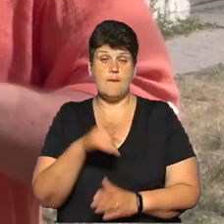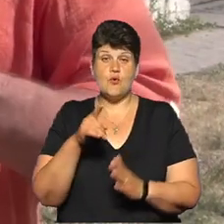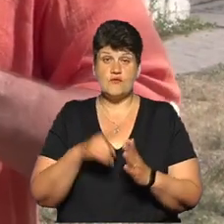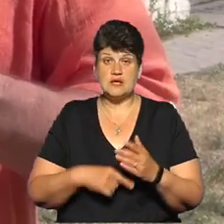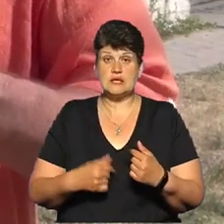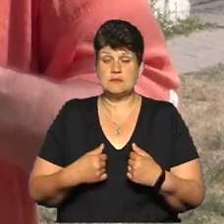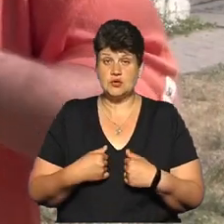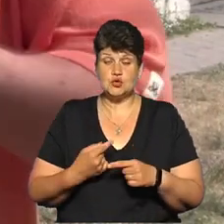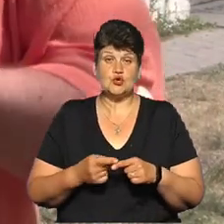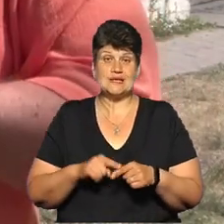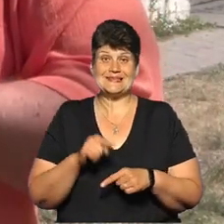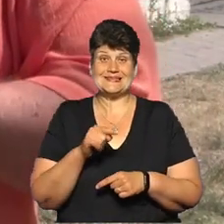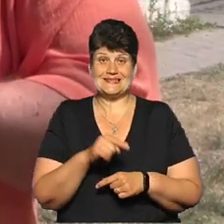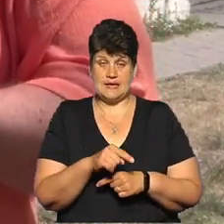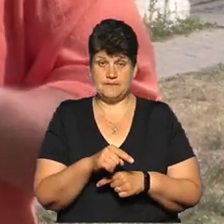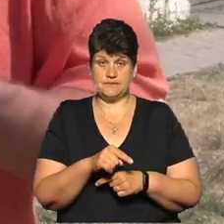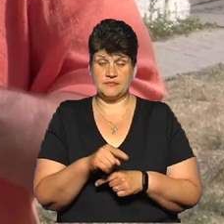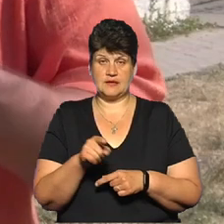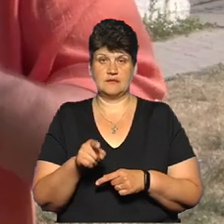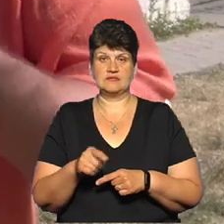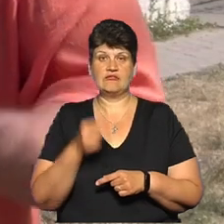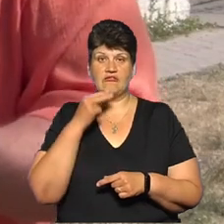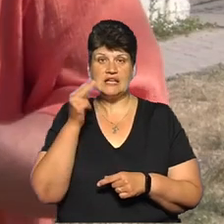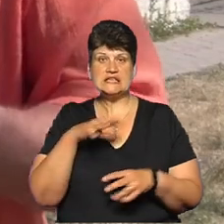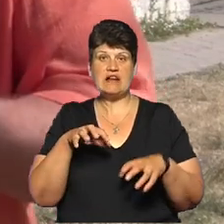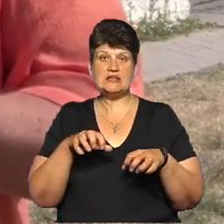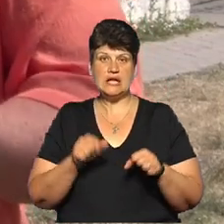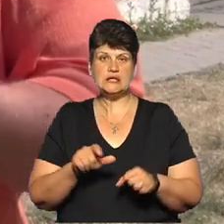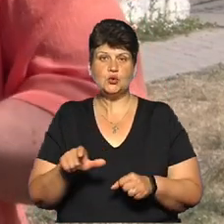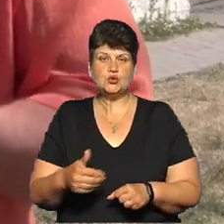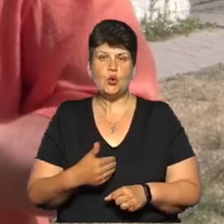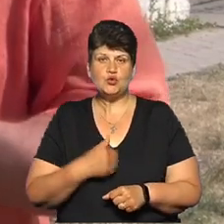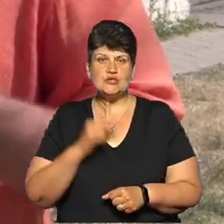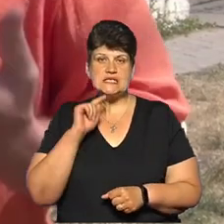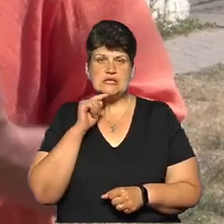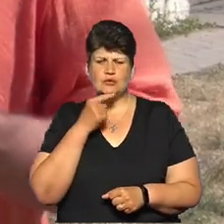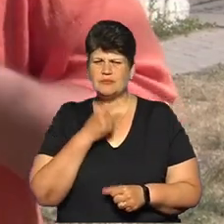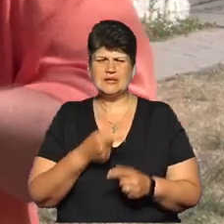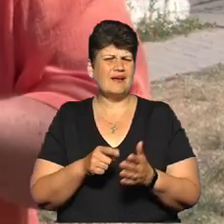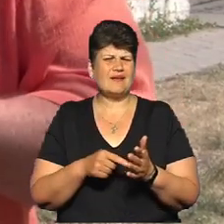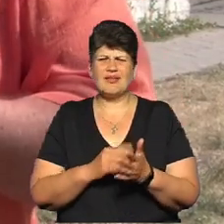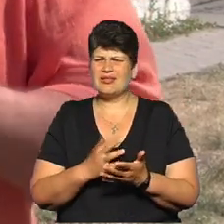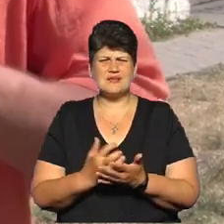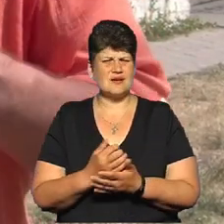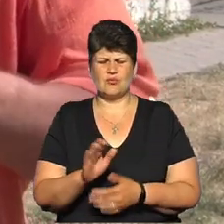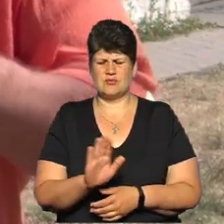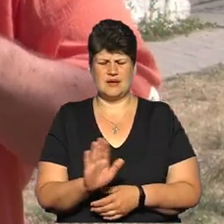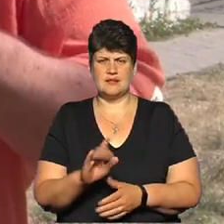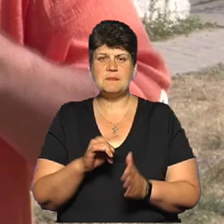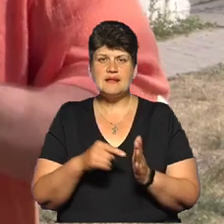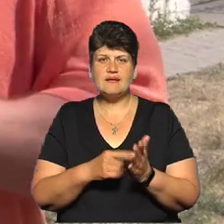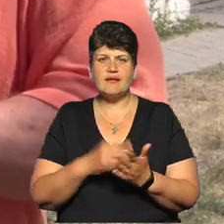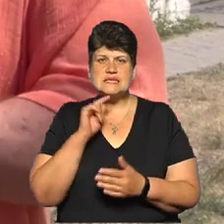це вина в цьому влада, тому що люди хочуть просто зекономити. Не стоїть питання заробити, стоїть питання зекономити. Якби